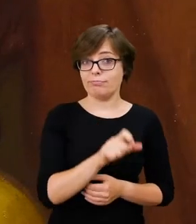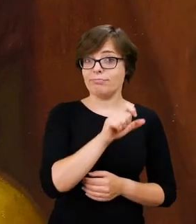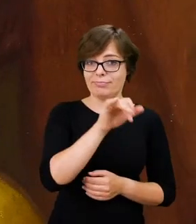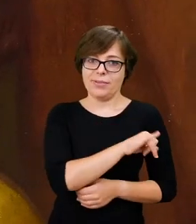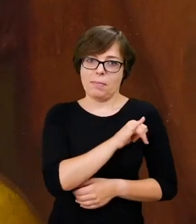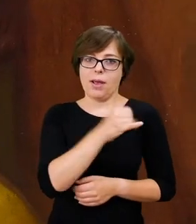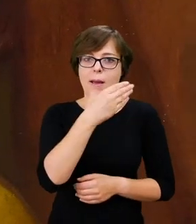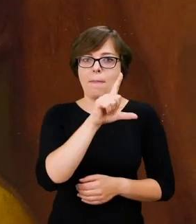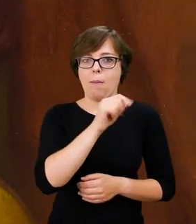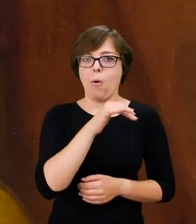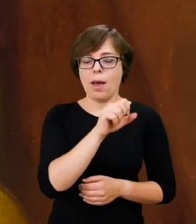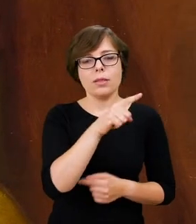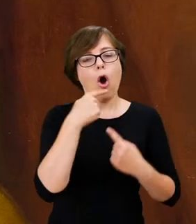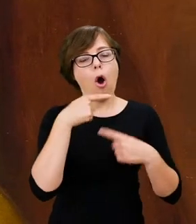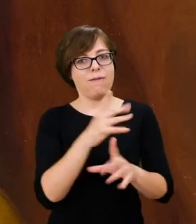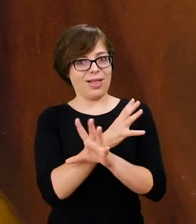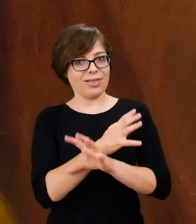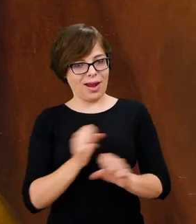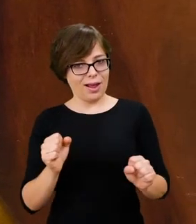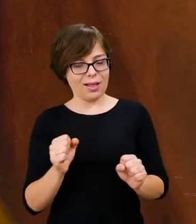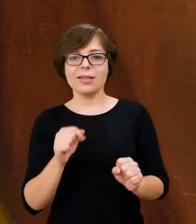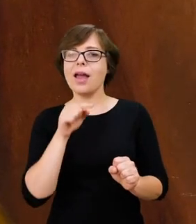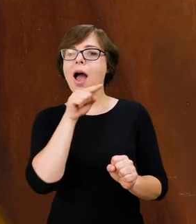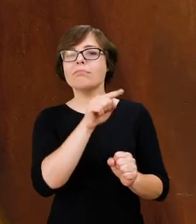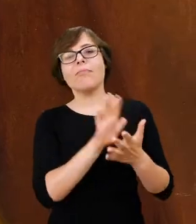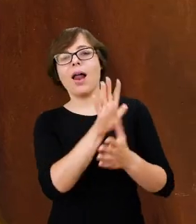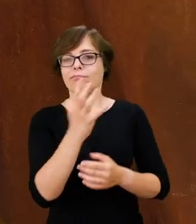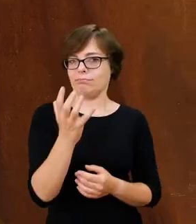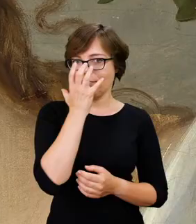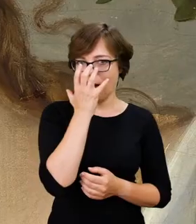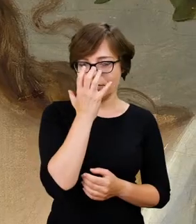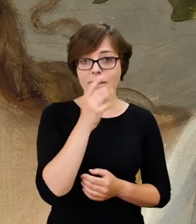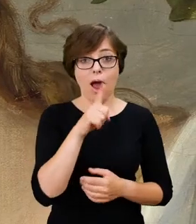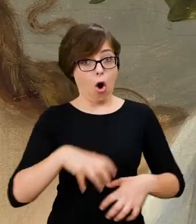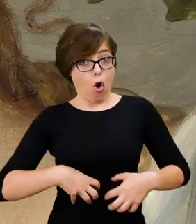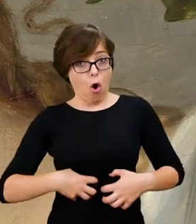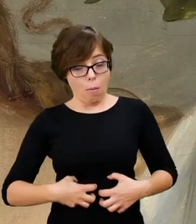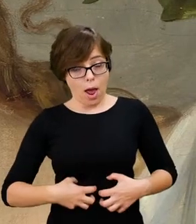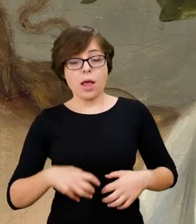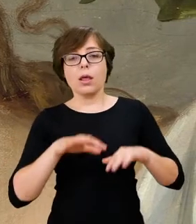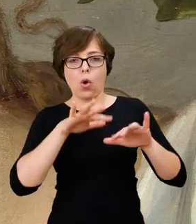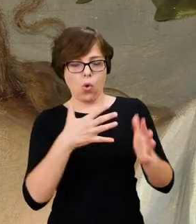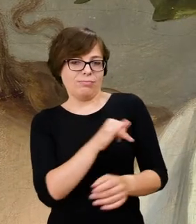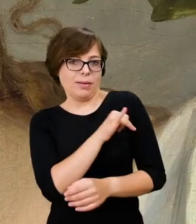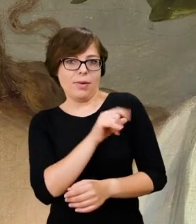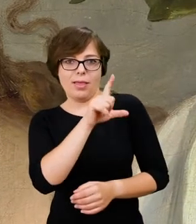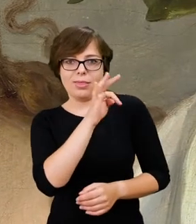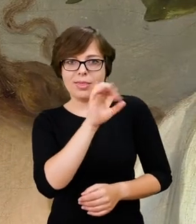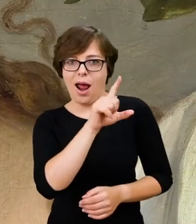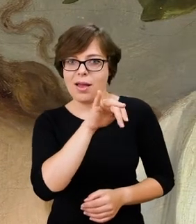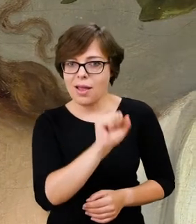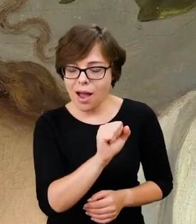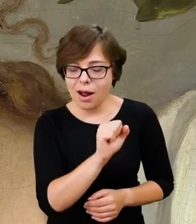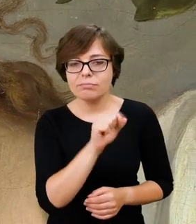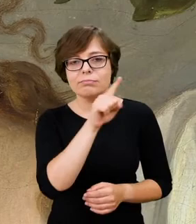Melpomena, muza tragedii, charakteryzowana jest przez maskę. Komedia, czyli talia, ma